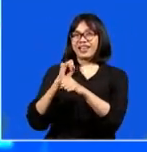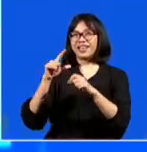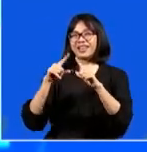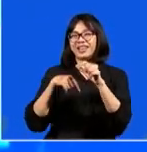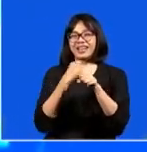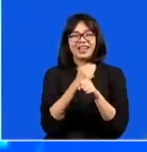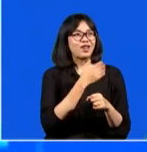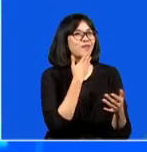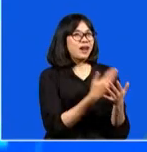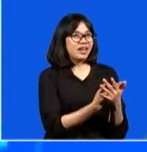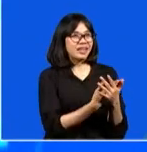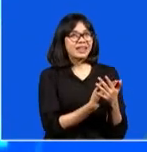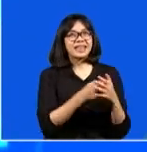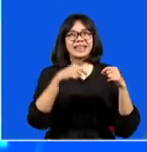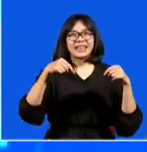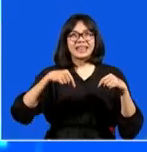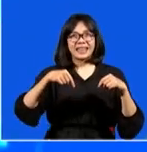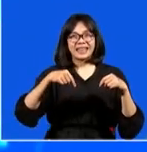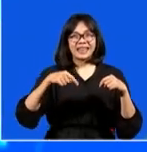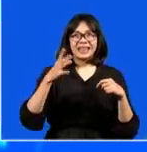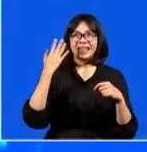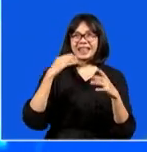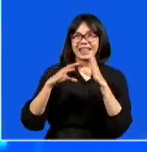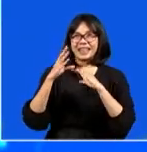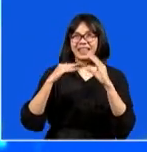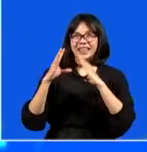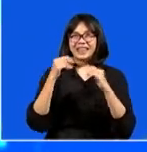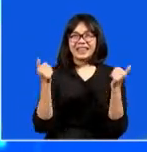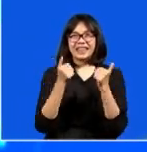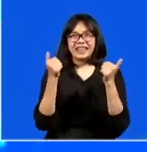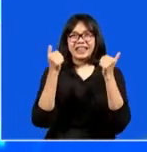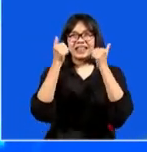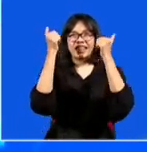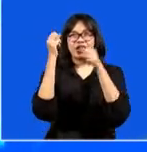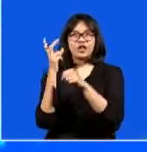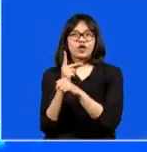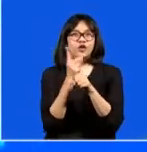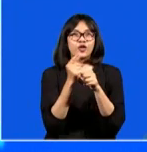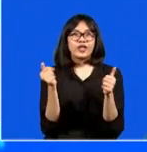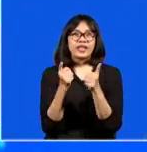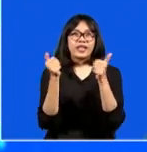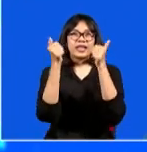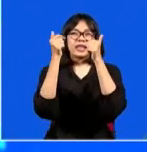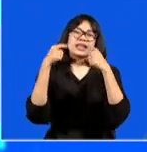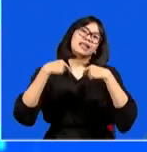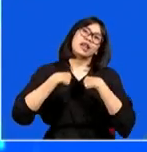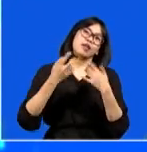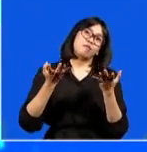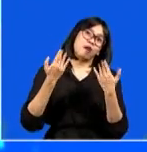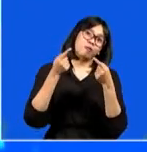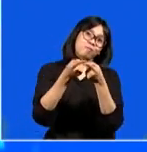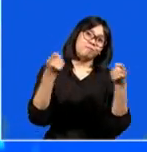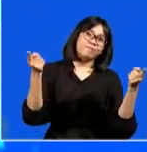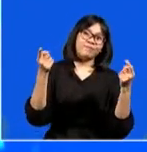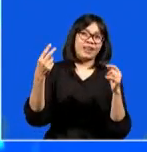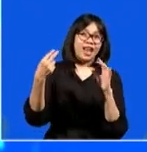langsung saja kalau begitu ya menteri Maudy Ayunda dan para guru yang hebat kali ini saya mau mengajak bapak ibu guru dan